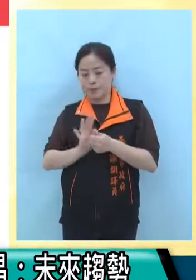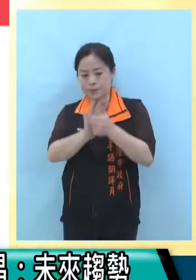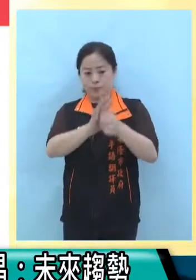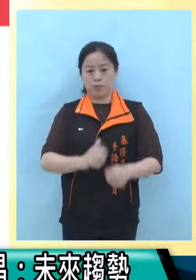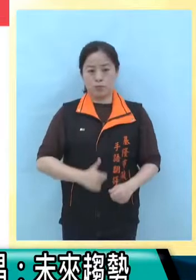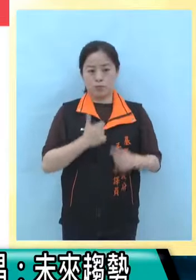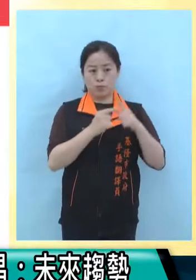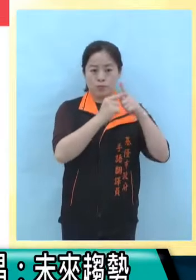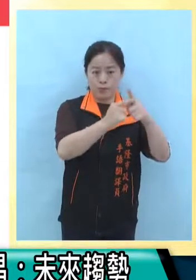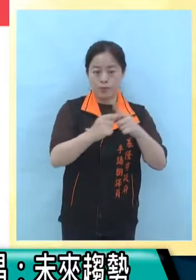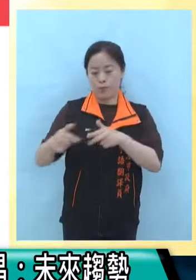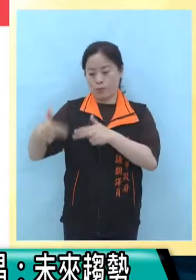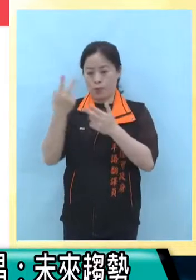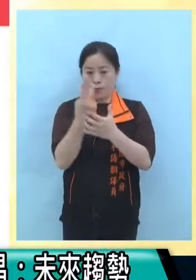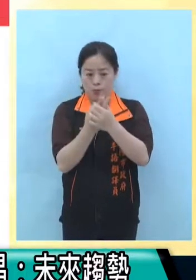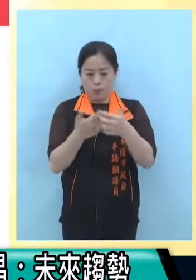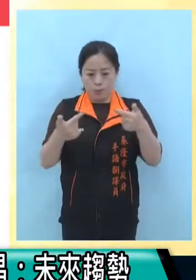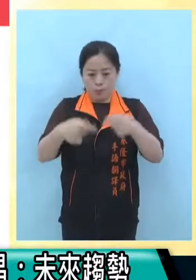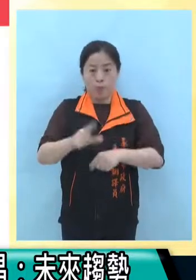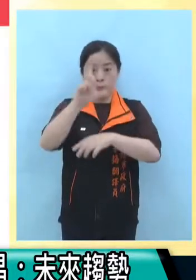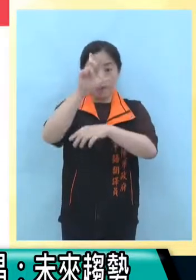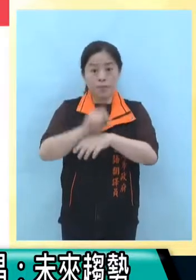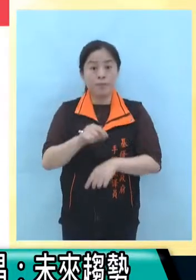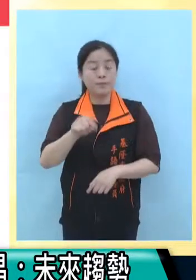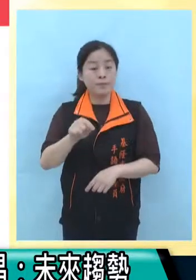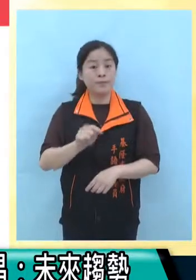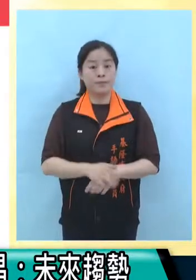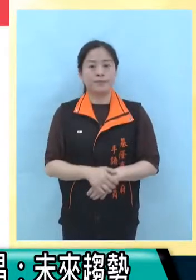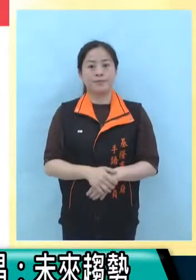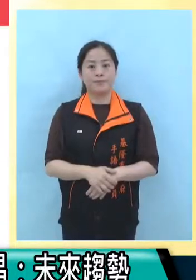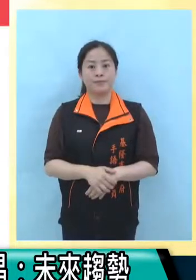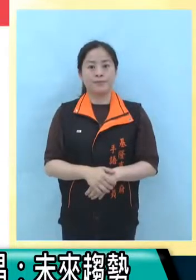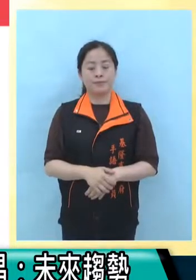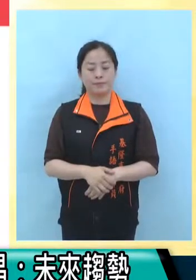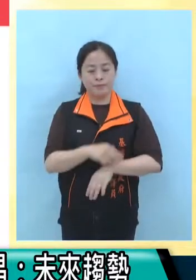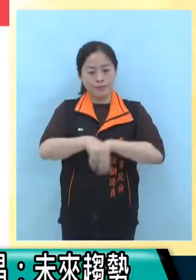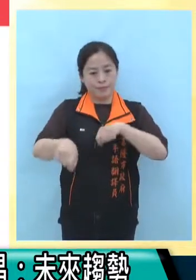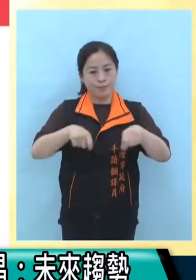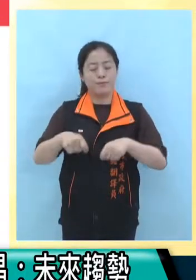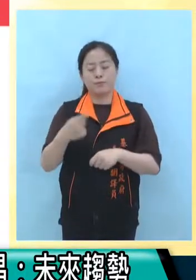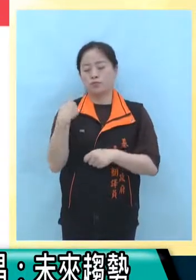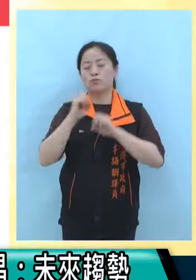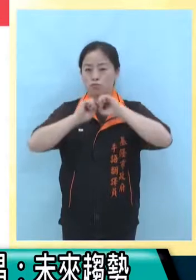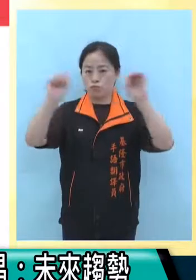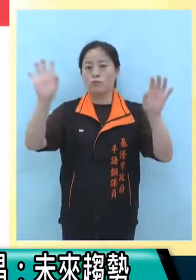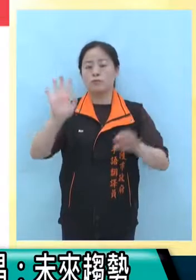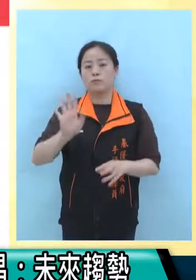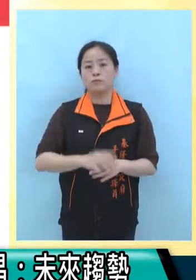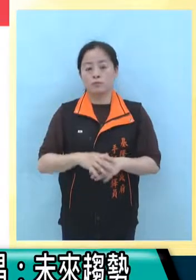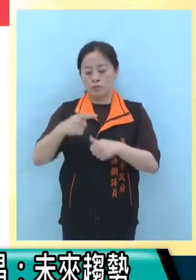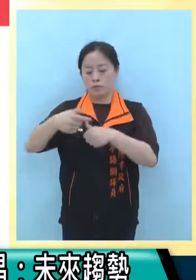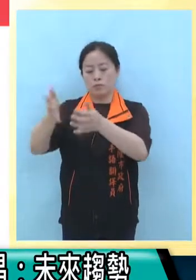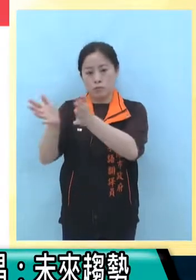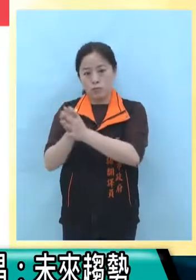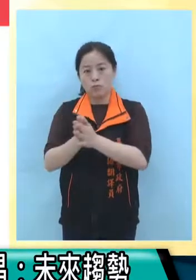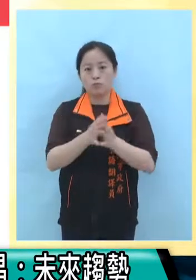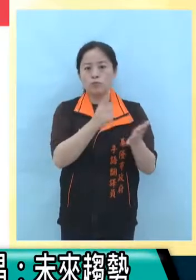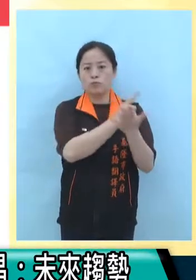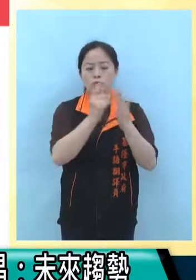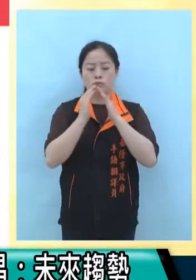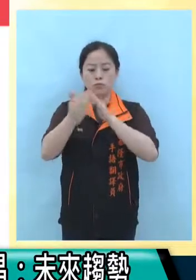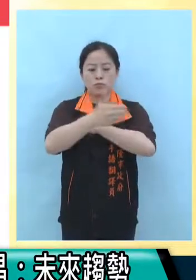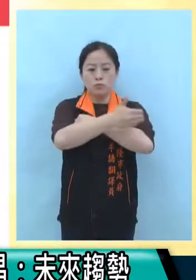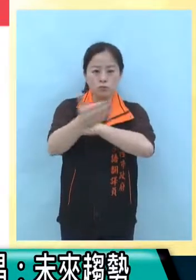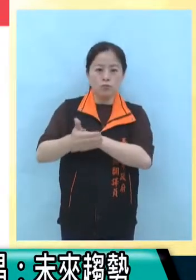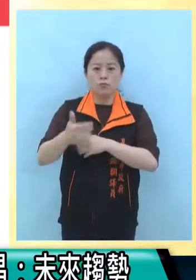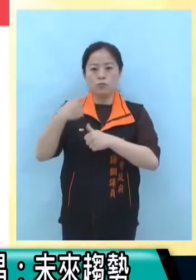体跟远距融合上课的这个措施。那教育部还有各县市